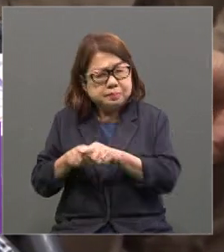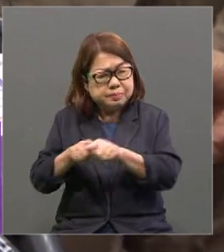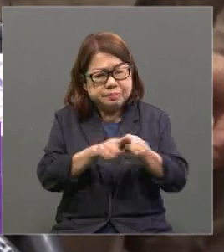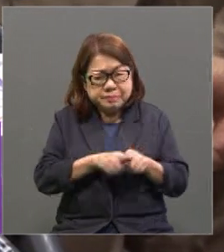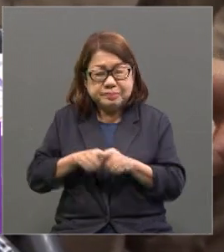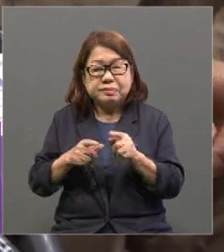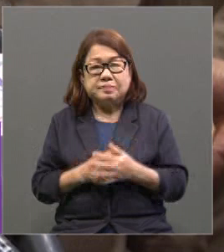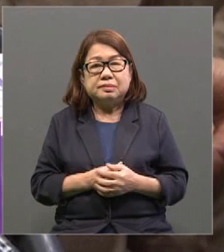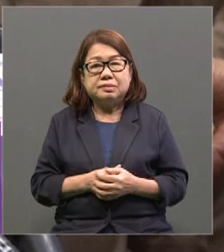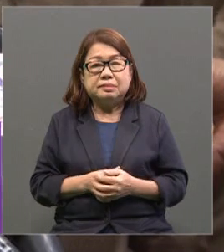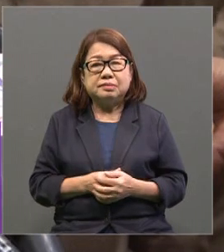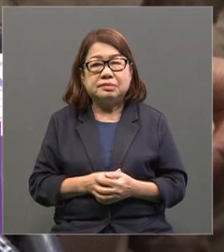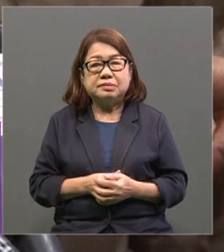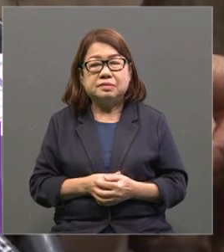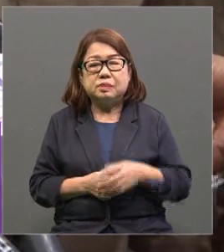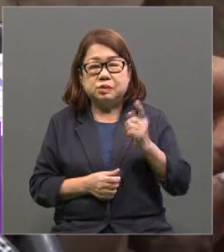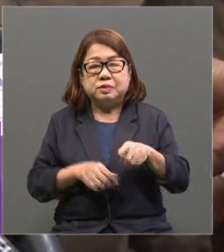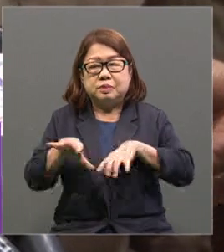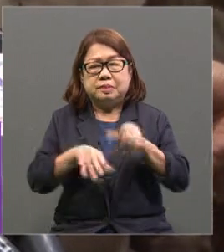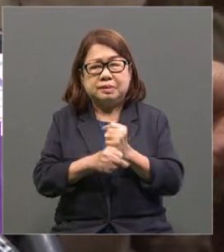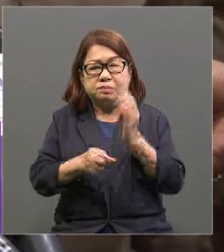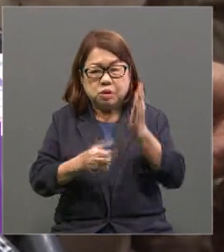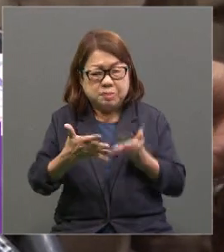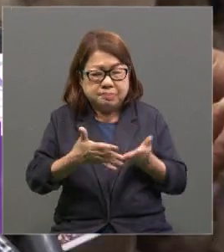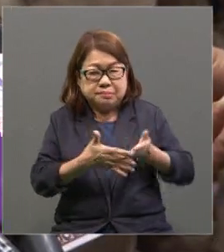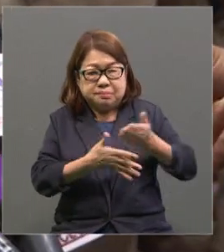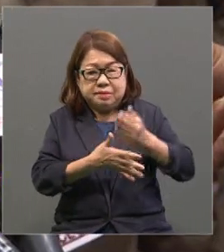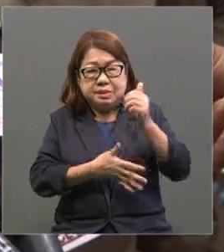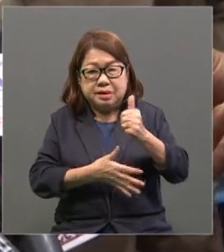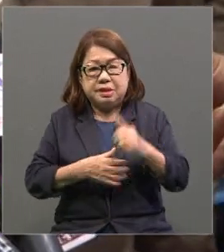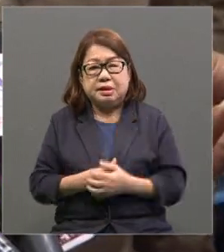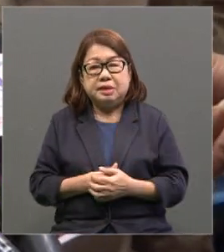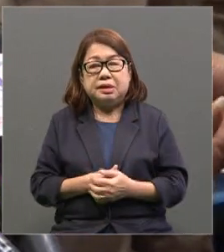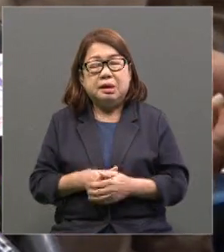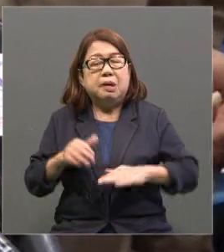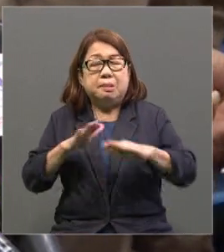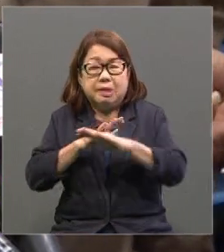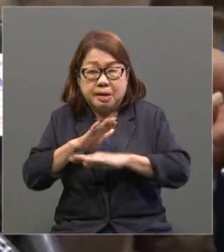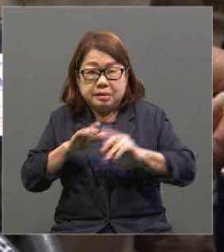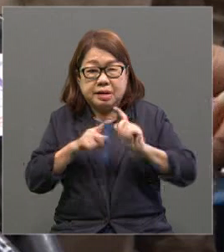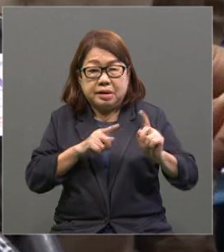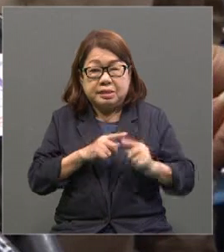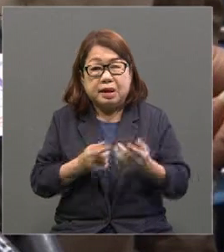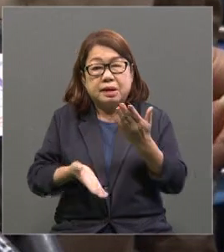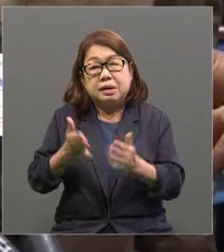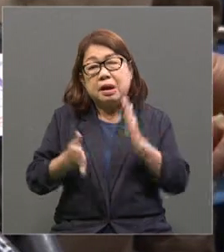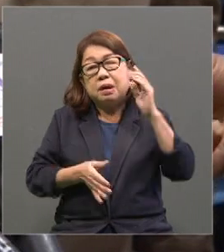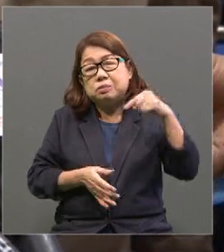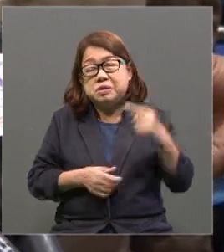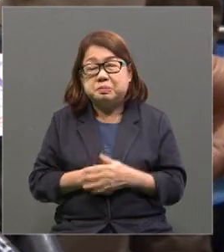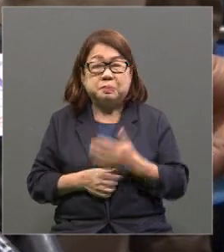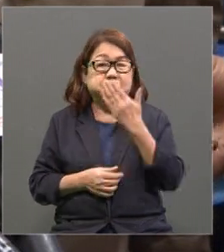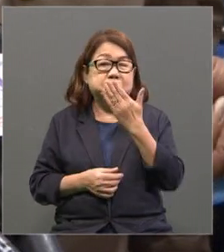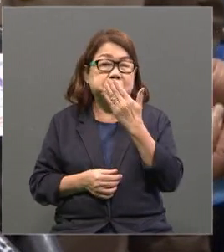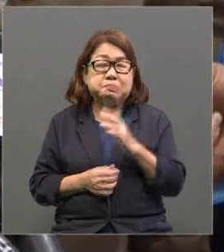ำเนินคดีดำเนินการในขั้นตอนต่อไปได้ดีที่สุดนะครับทุกอย่างหลักฐานต่างๆถึงแม้ว่าผู้ต้องหาอาจจะไม่ได้ความร่วมมืออะไ